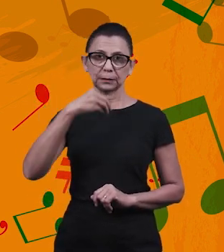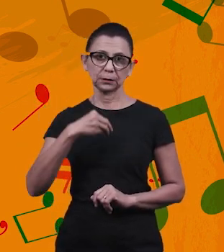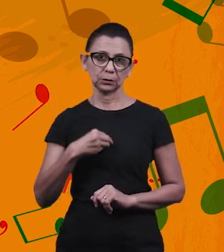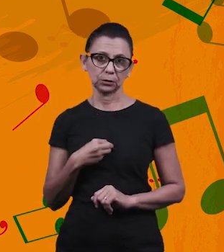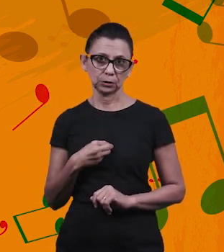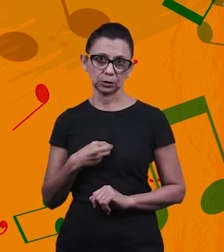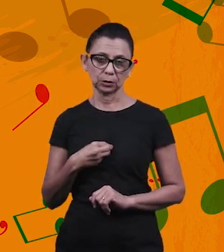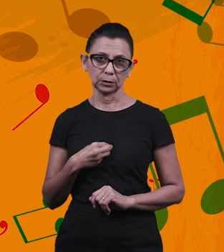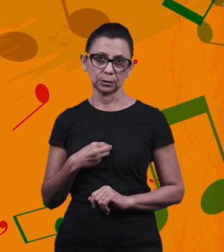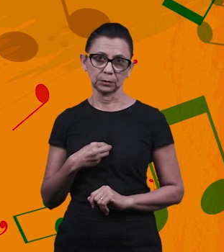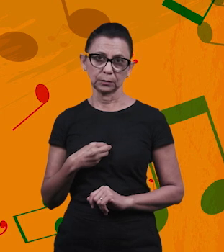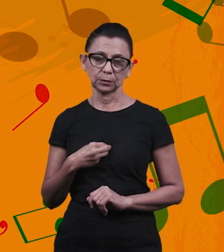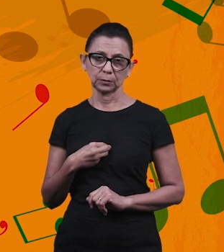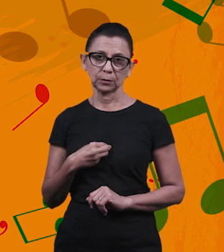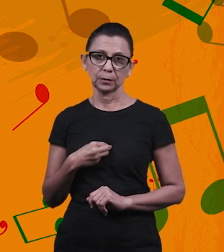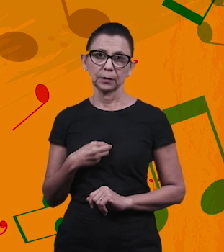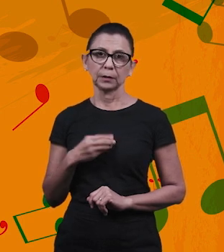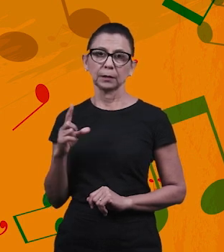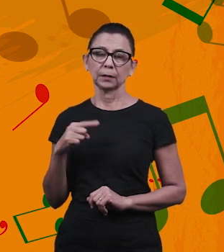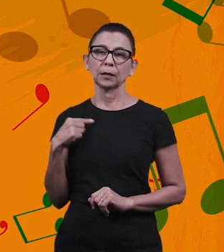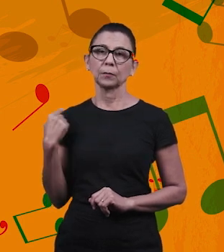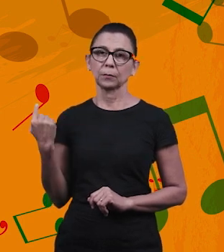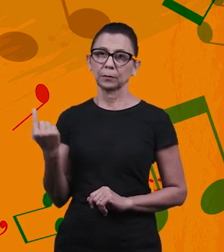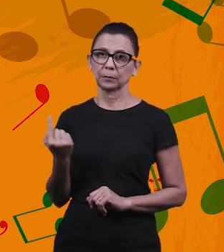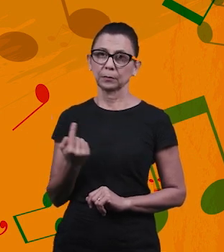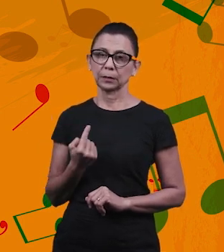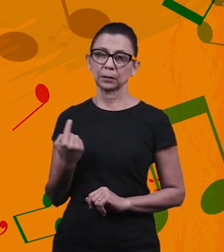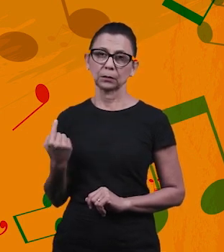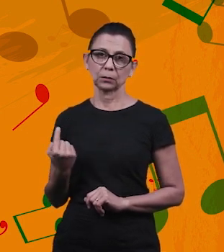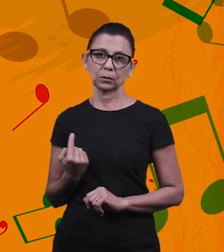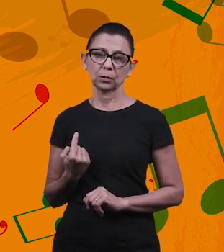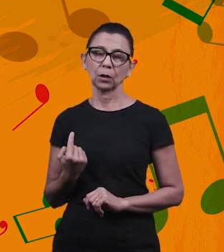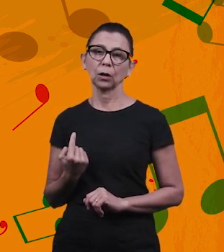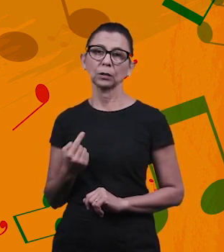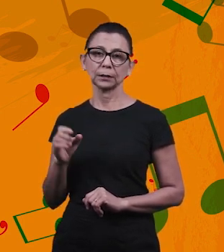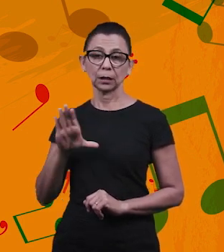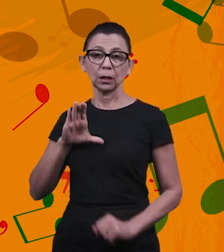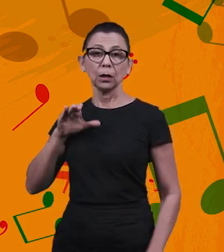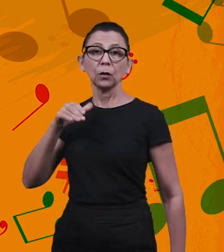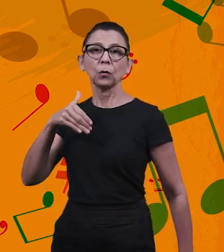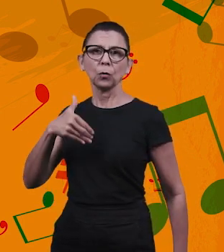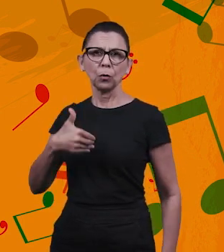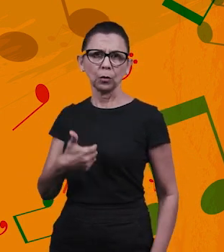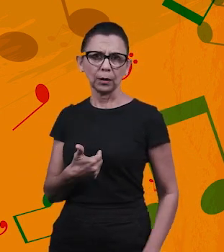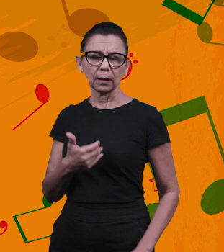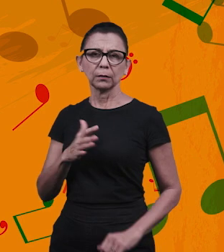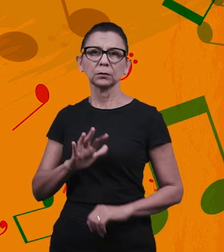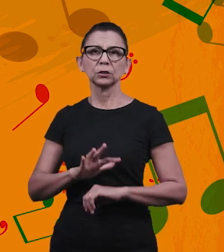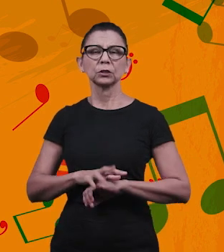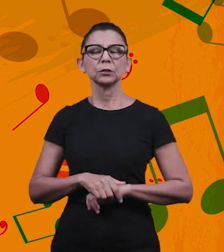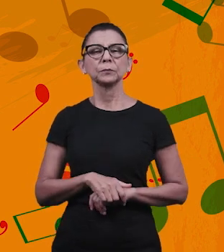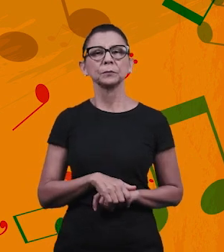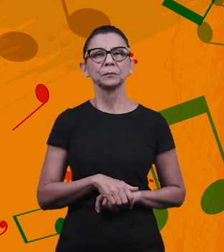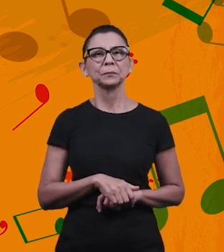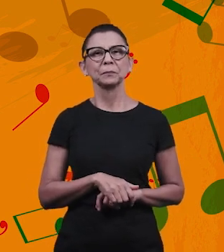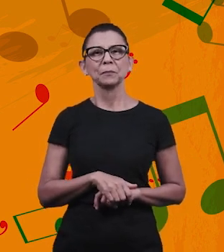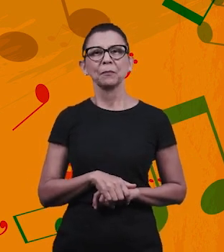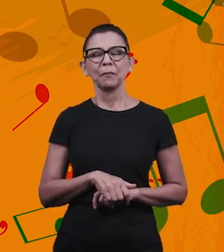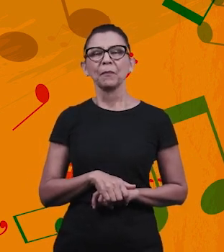и нам встретится оппозиция. Когда мы говорили про царя Давида,